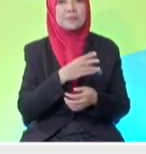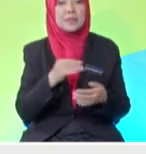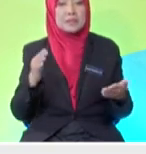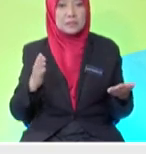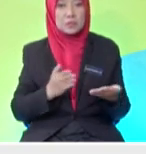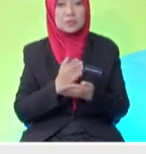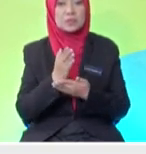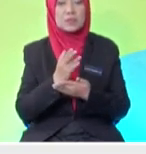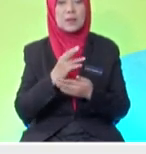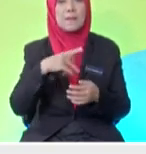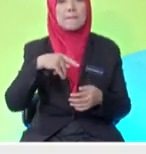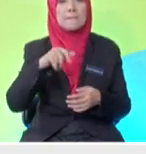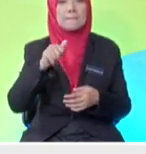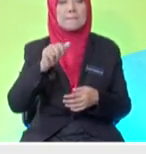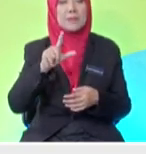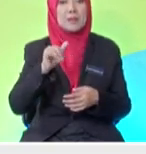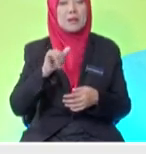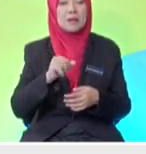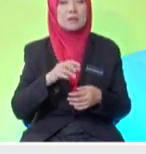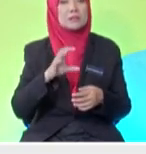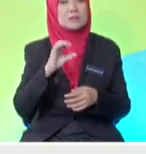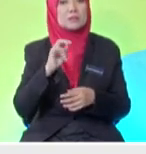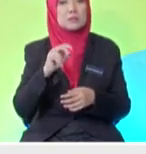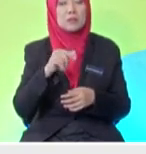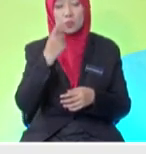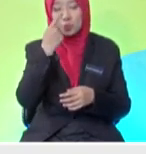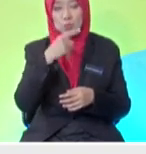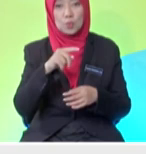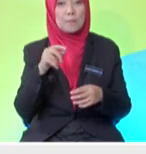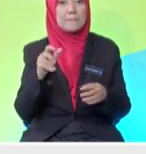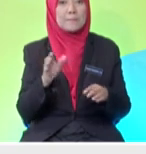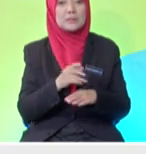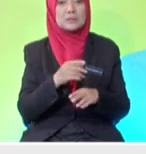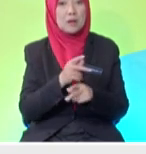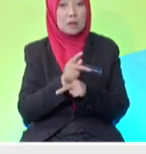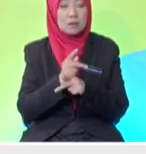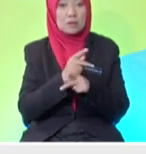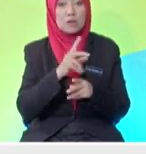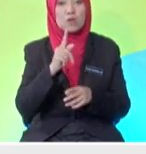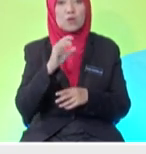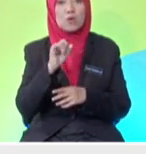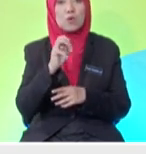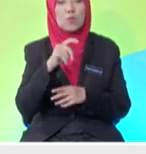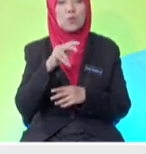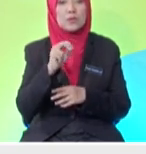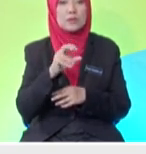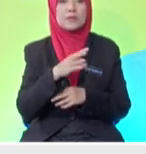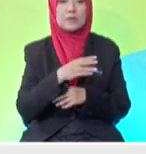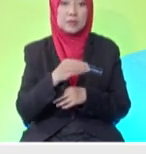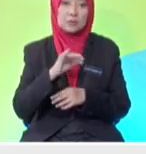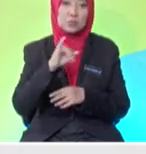layar cengkam yang digunakan bagi memegang komponen dan yang terakhir klik yang digunakan